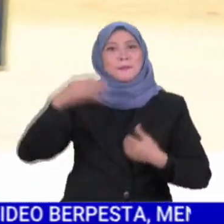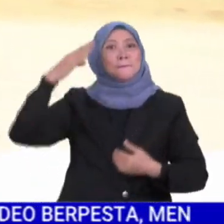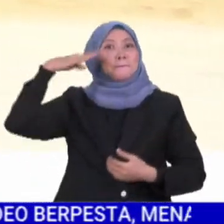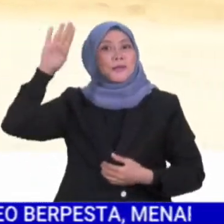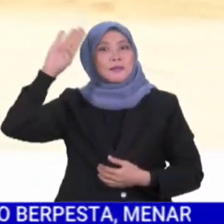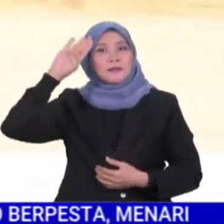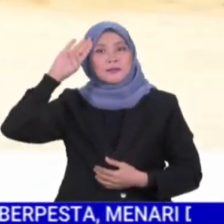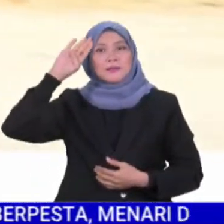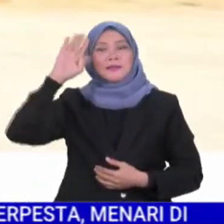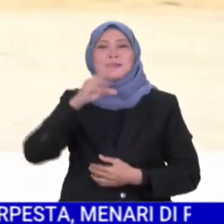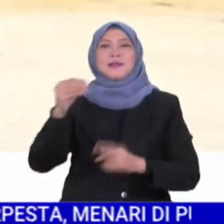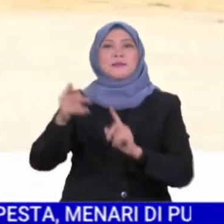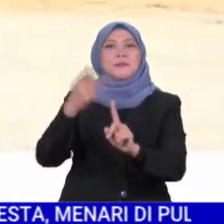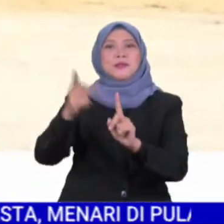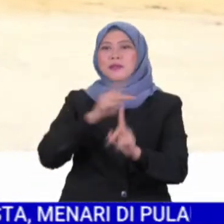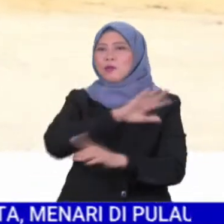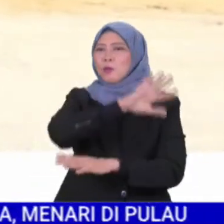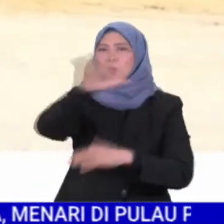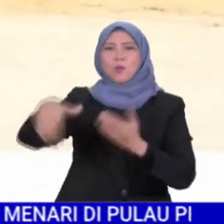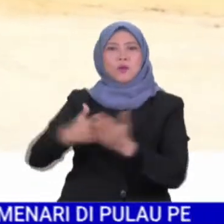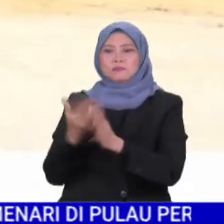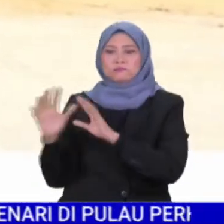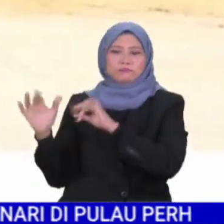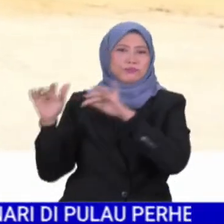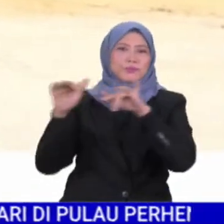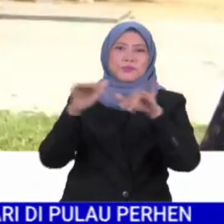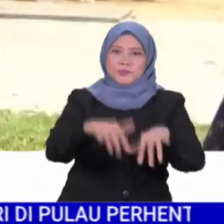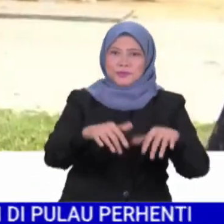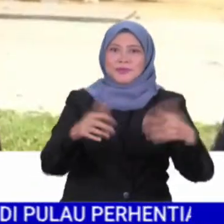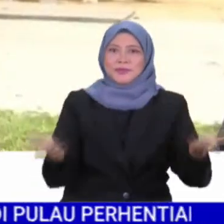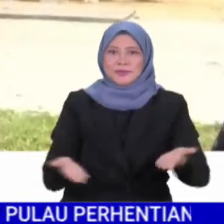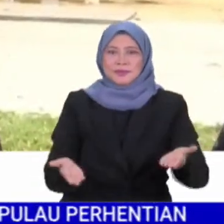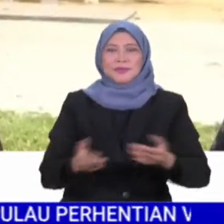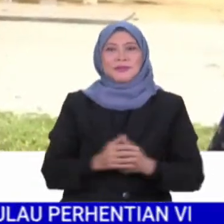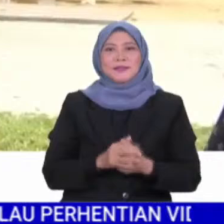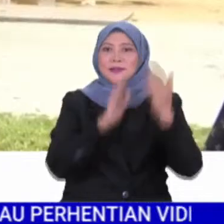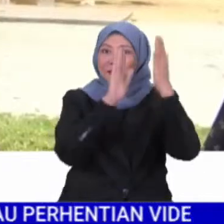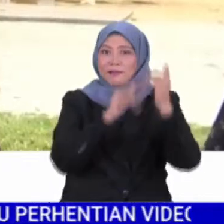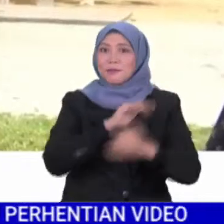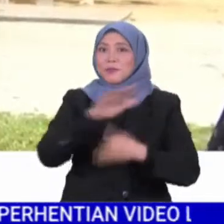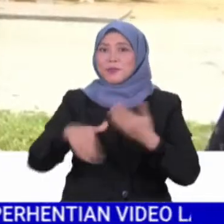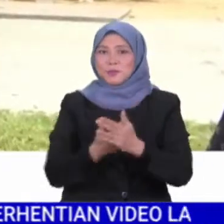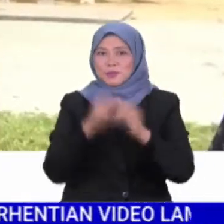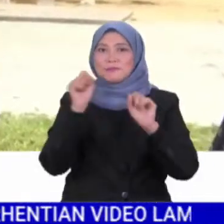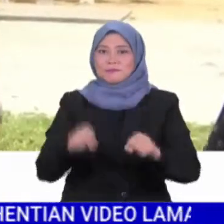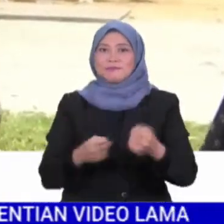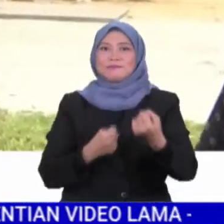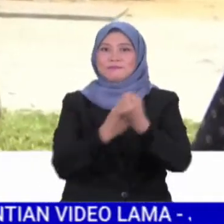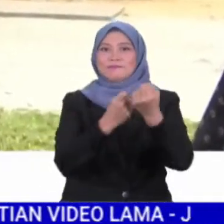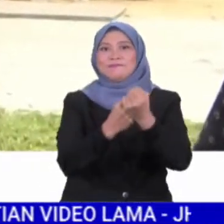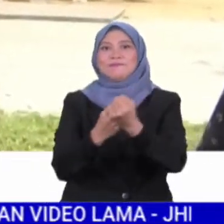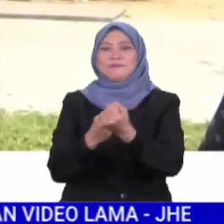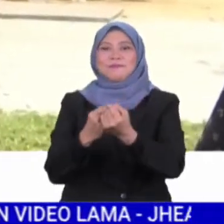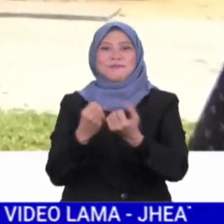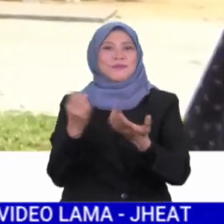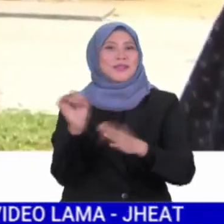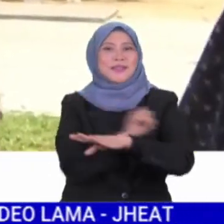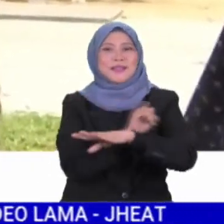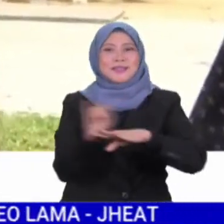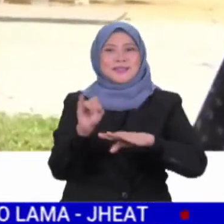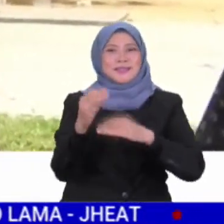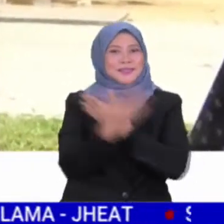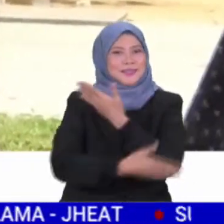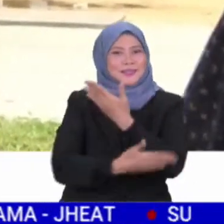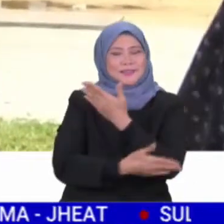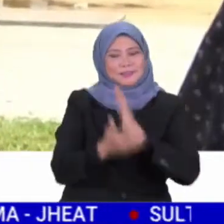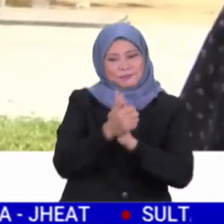Perlis dan juga Penang, semuanya ada di sini. Jadi harap-harap semuanya datang dan sokong industri kreatif negara yang